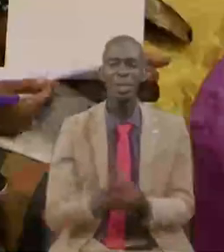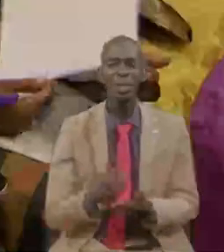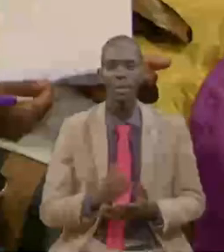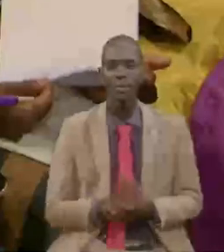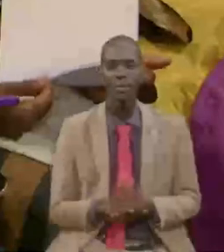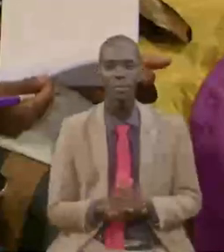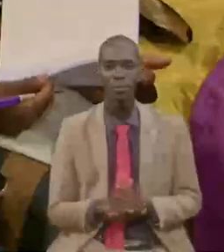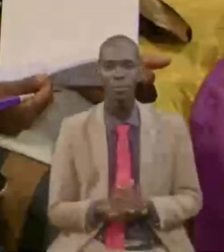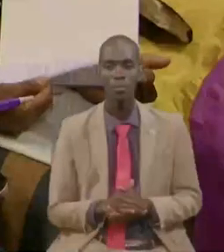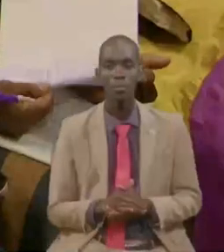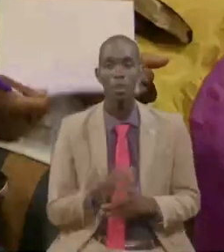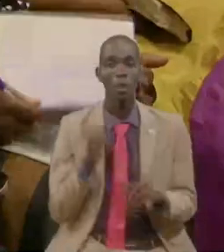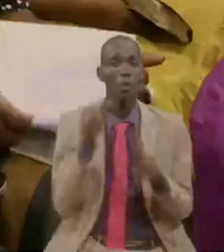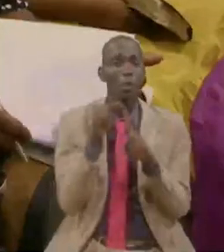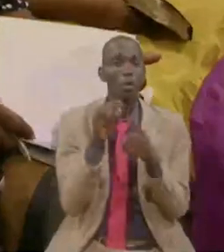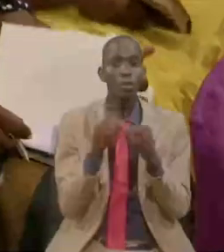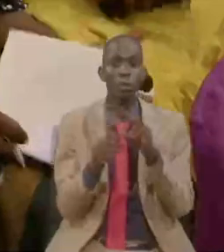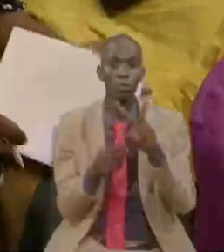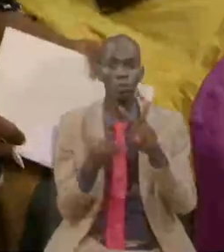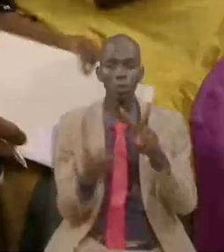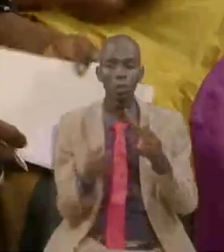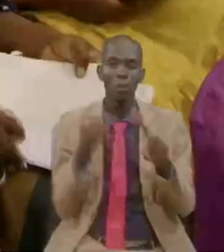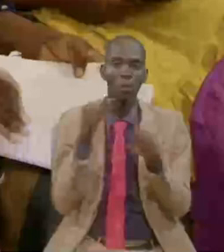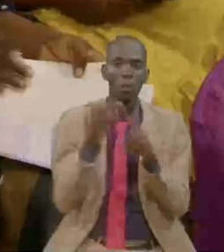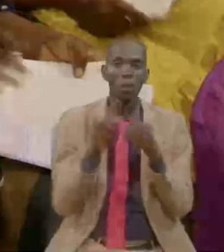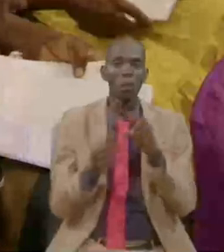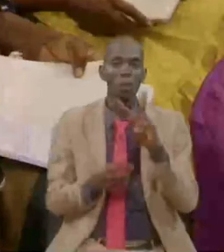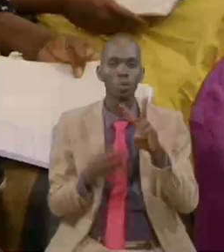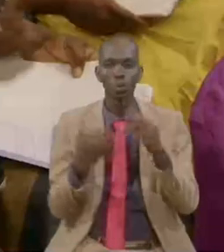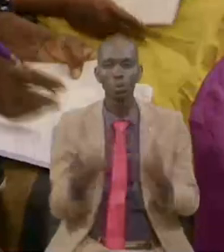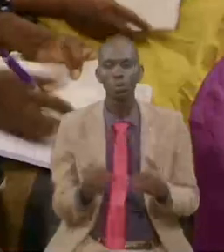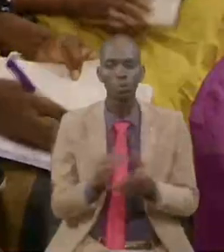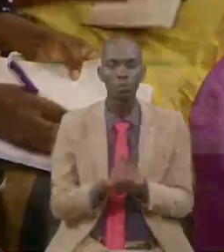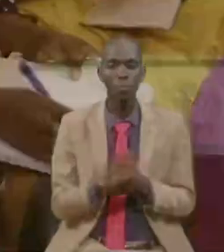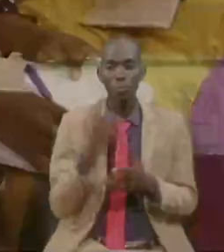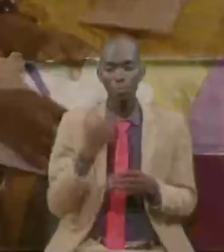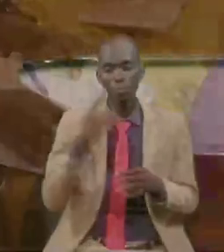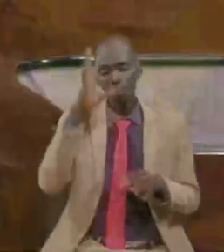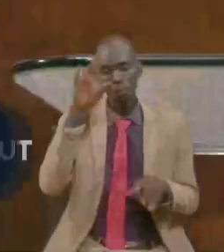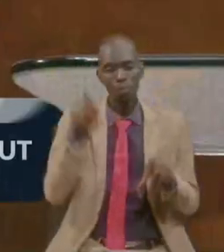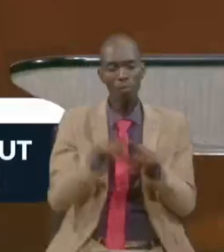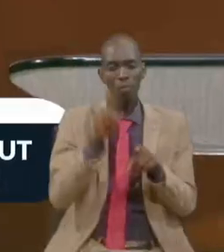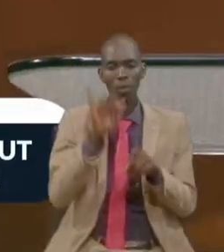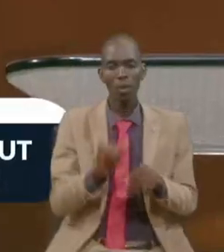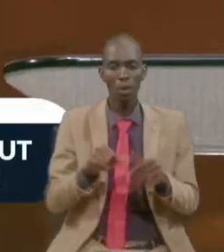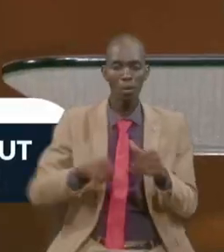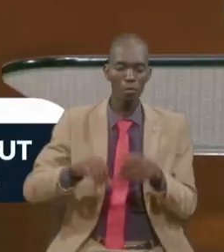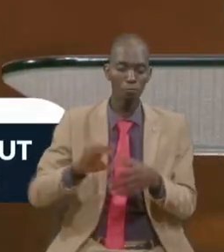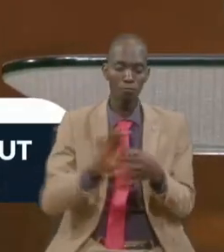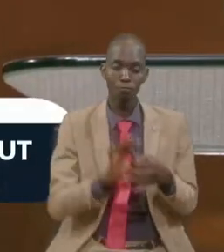Amen. Allons au deuxième point maintenant. Deuxième point, nous allons voir ici. La